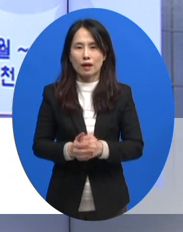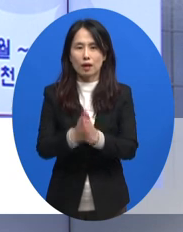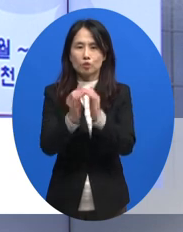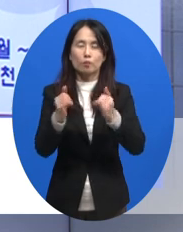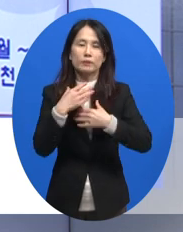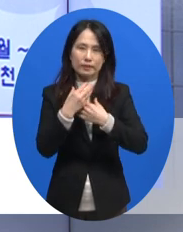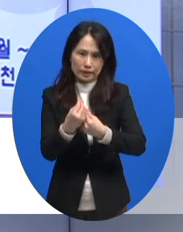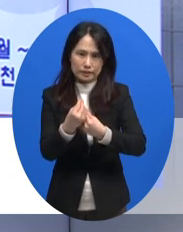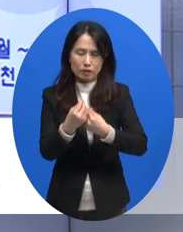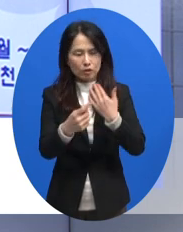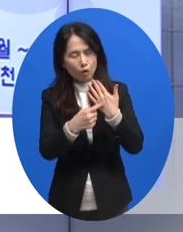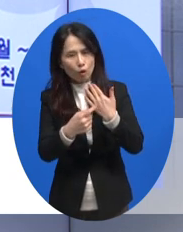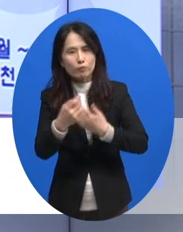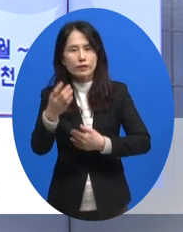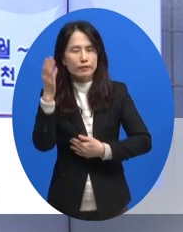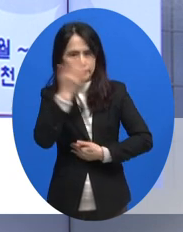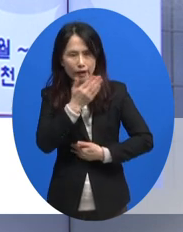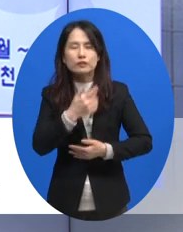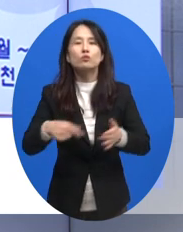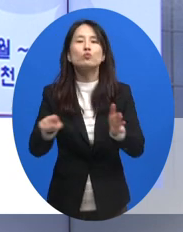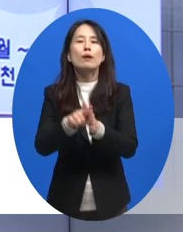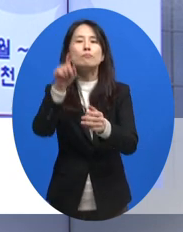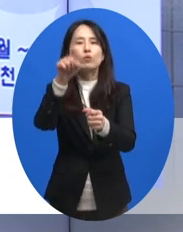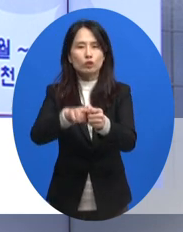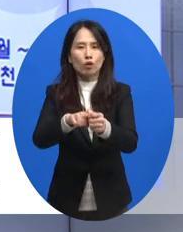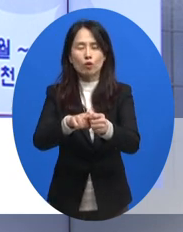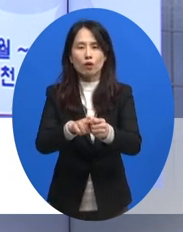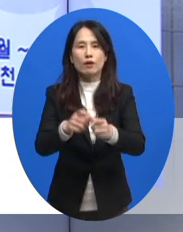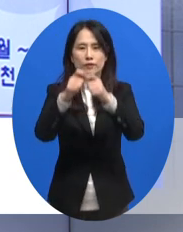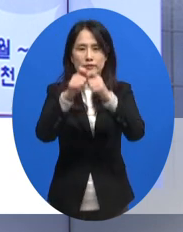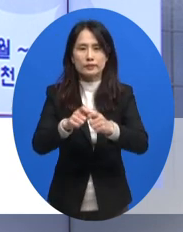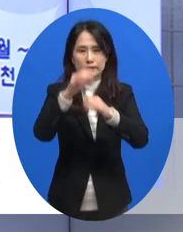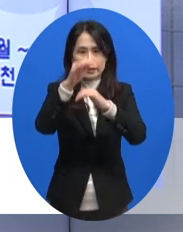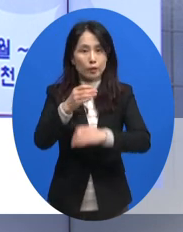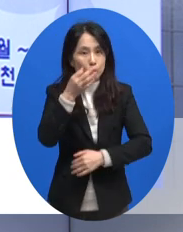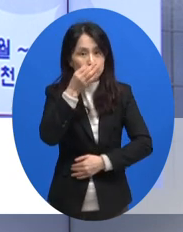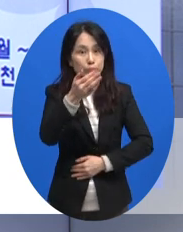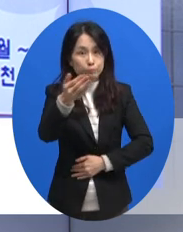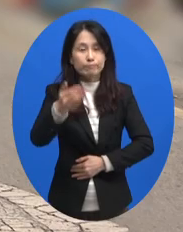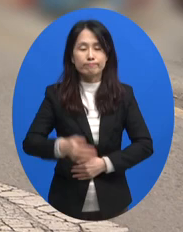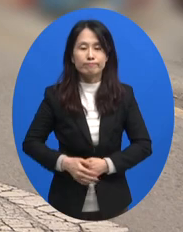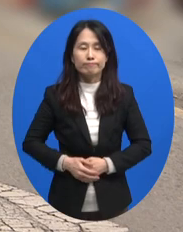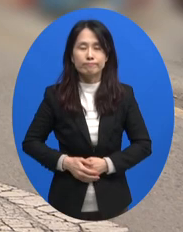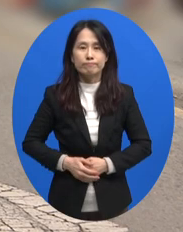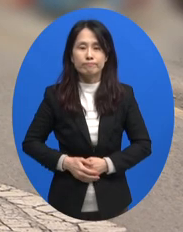도민안전과 도시 미건 개선을 위한 겁니다 이슬을 기자가 자세한 내용 전환합니다